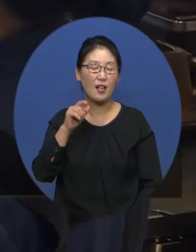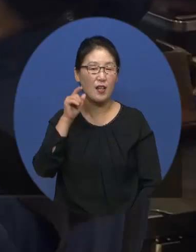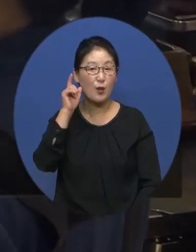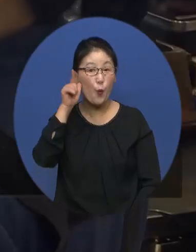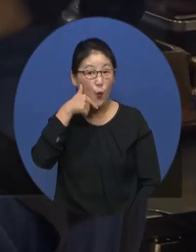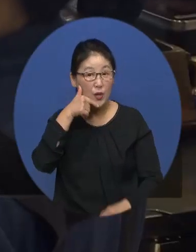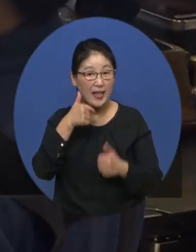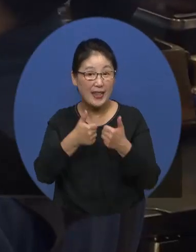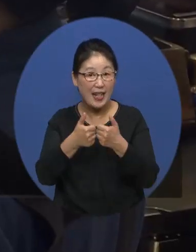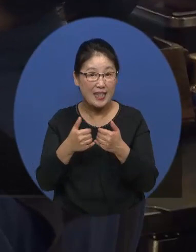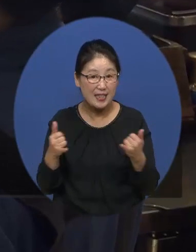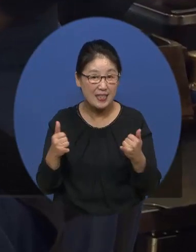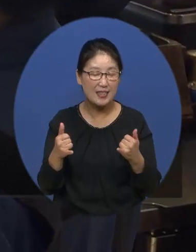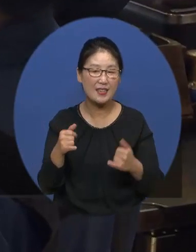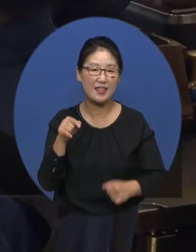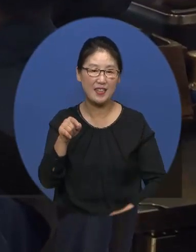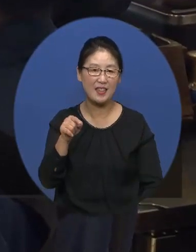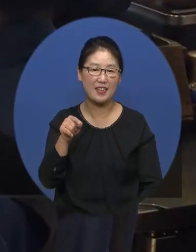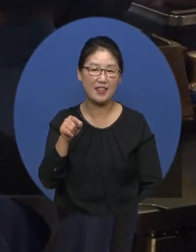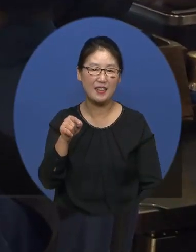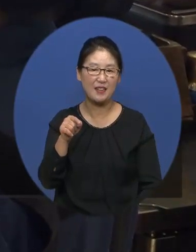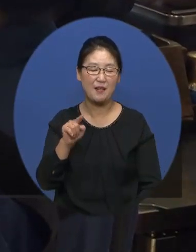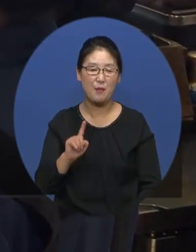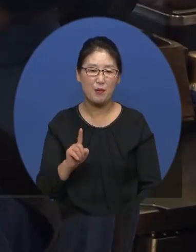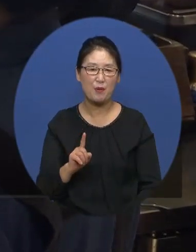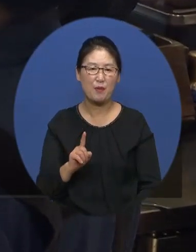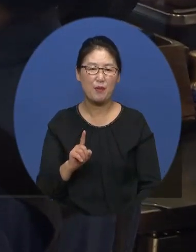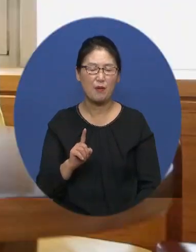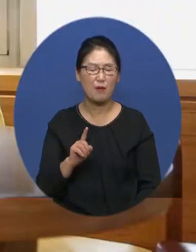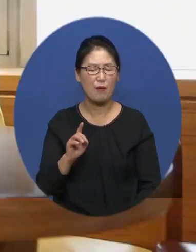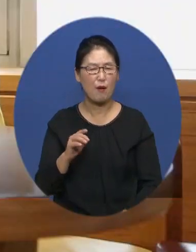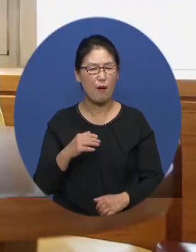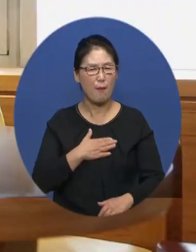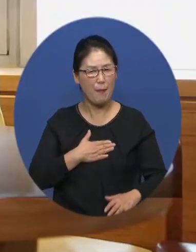직원들이 요새 그 정신적